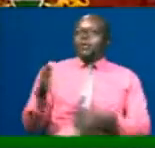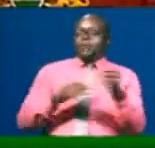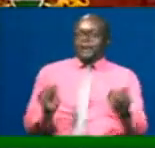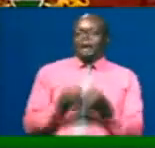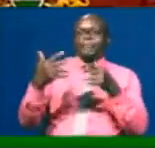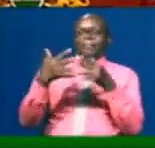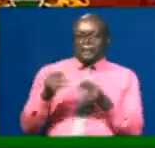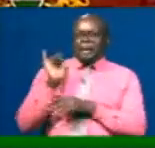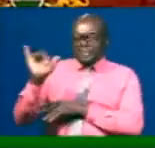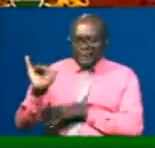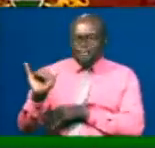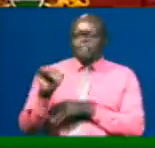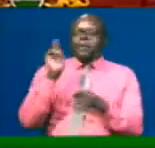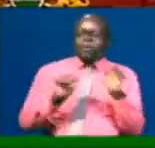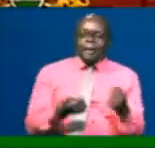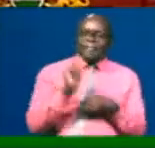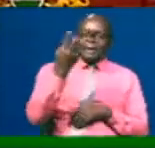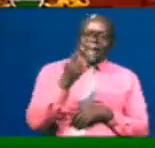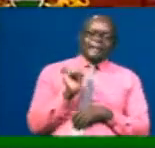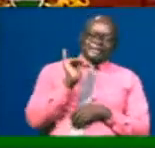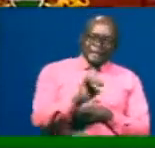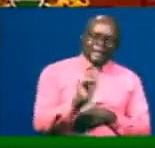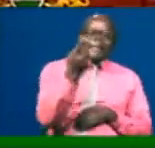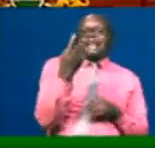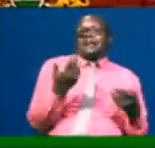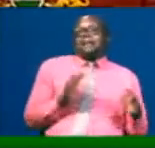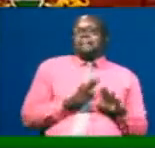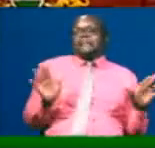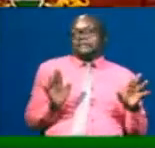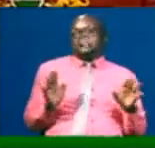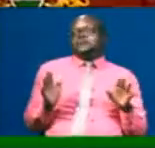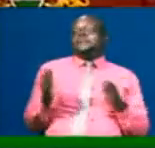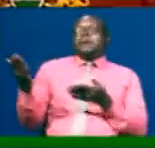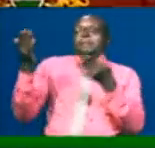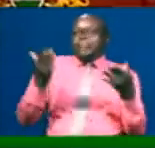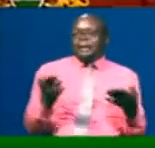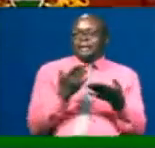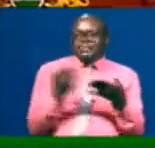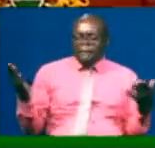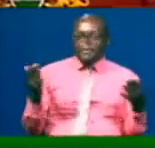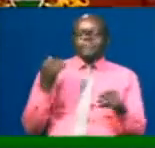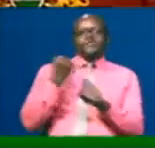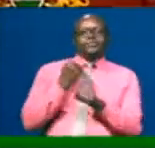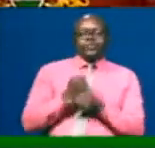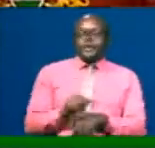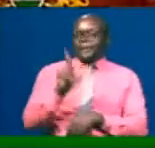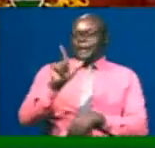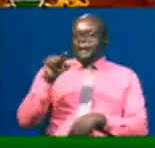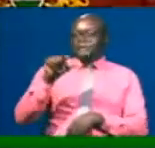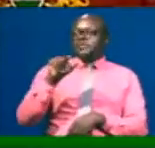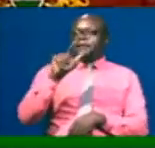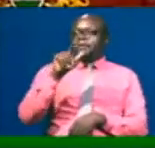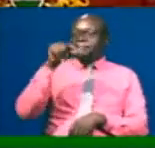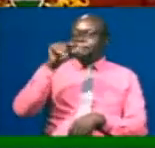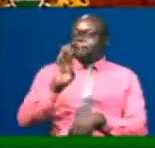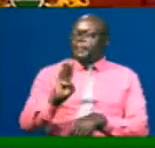ya Kenya aachie wa Kenya wafanye ya Kikenya. Mambo ya kutuletea mambo ya ushoga na usagaji na hata